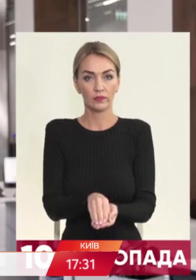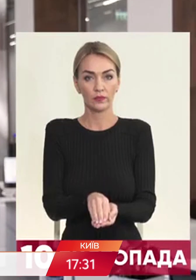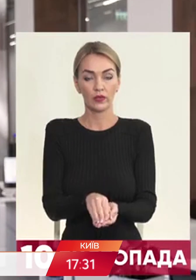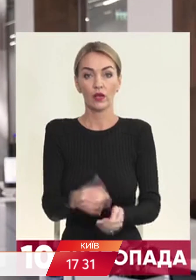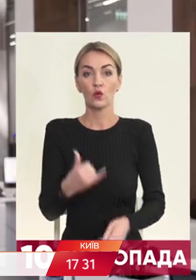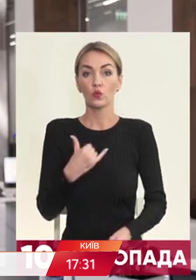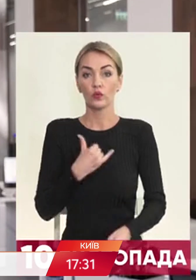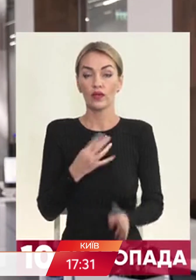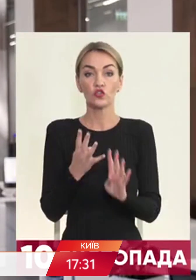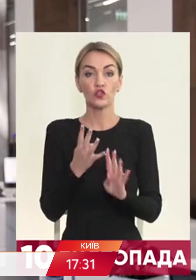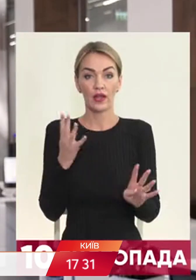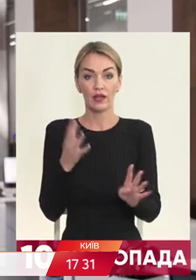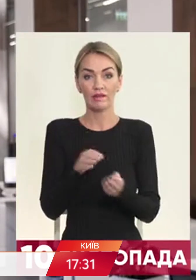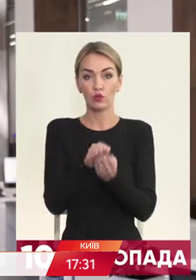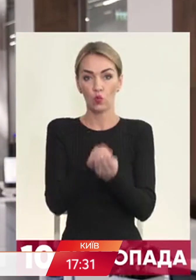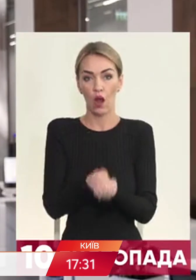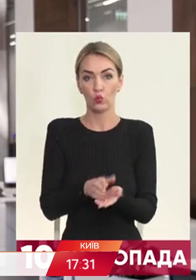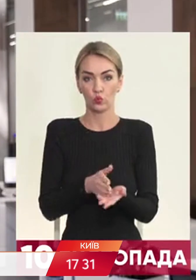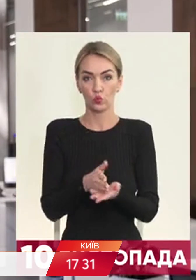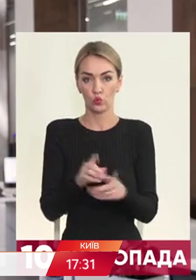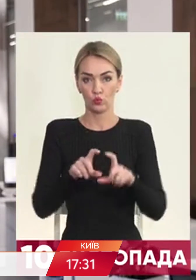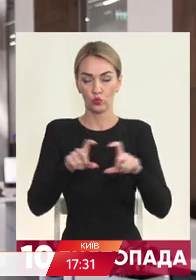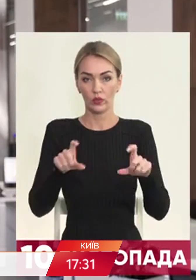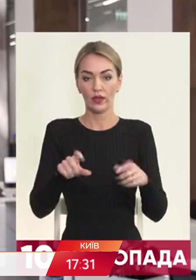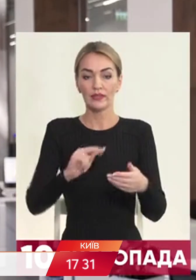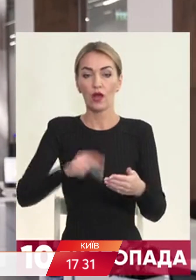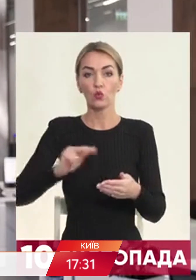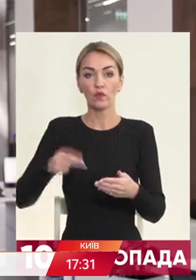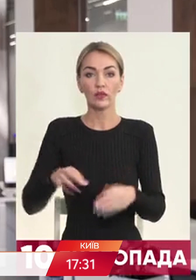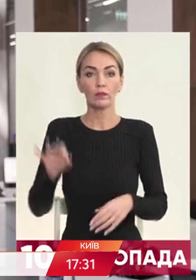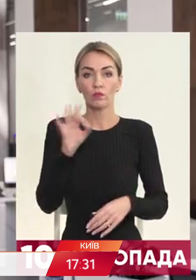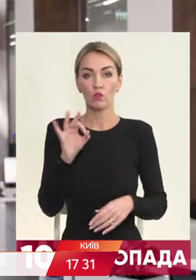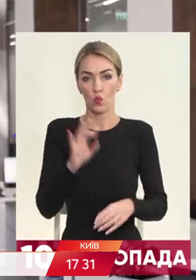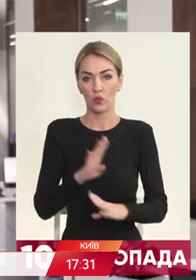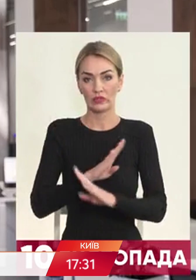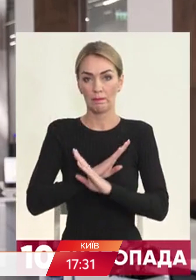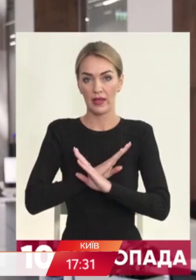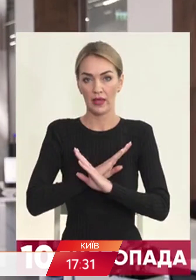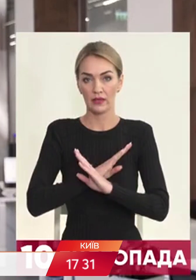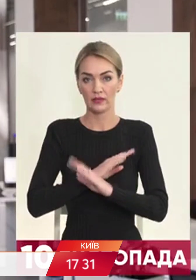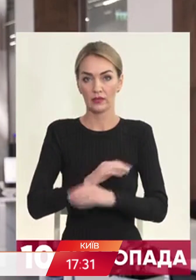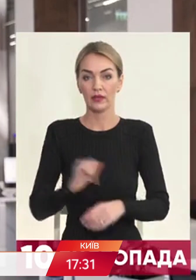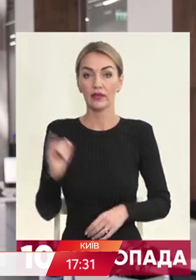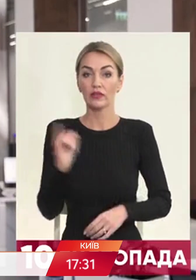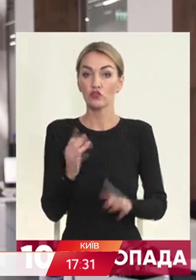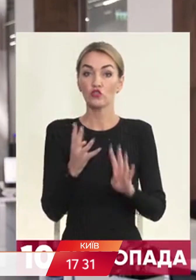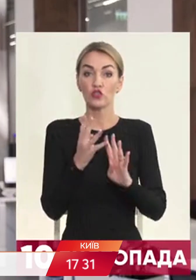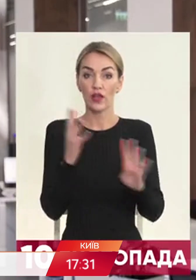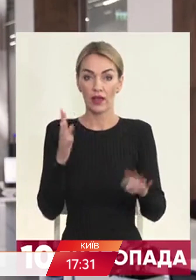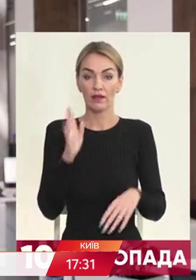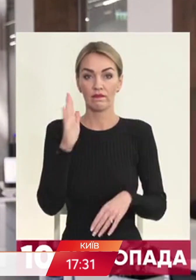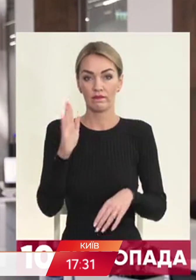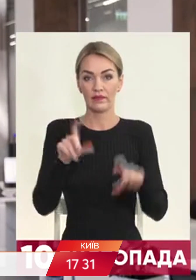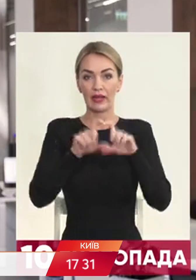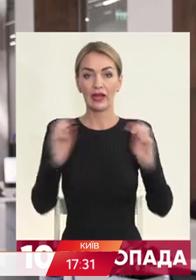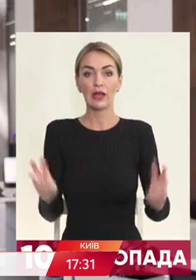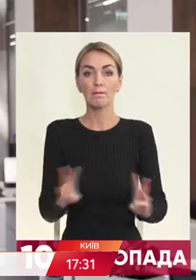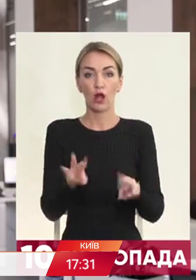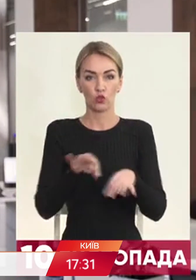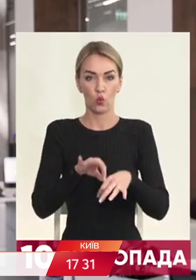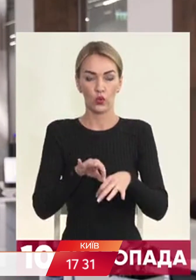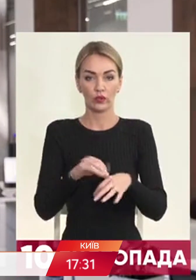У нас черги в ритуальну службу за довідками про смерть і черги в крематорії. У